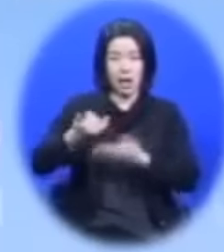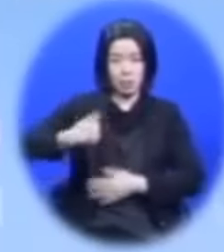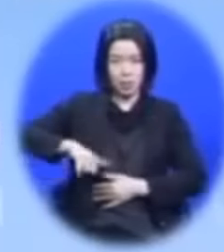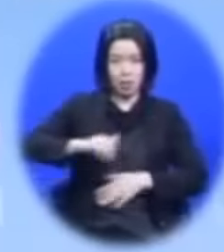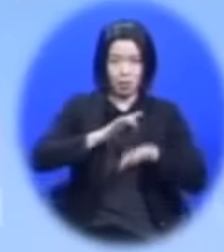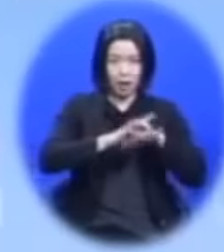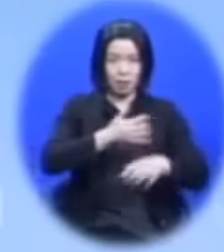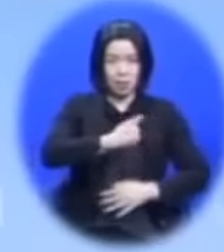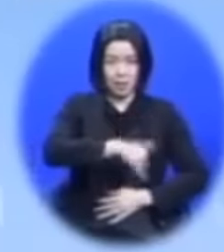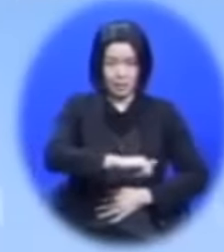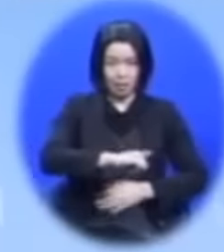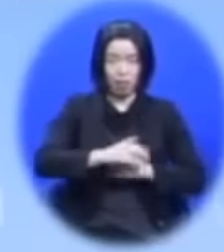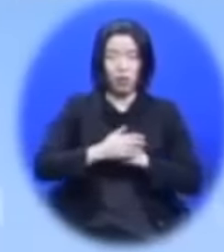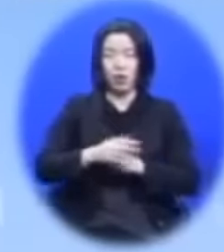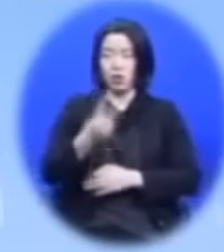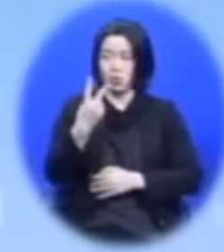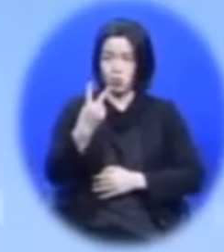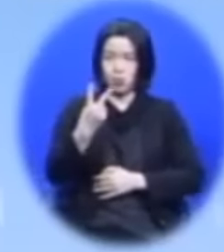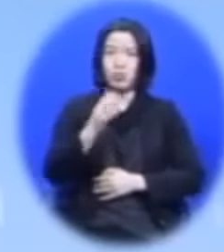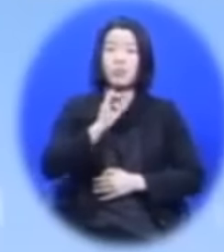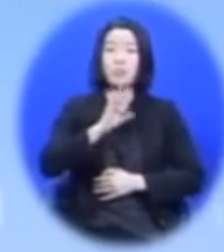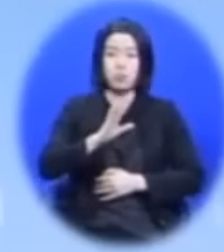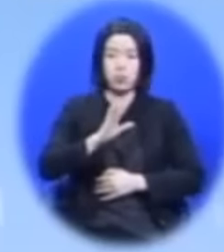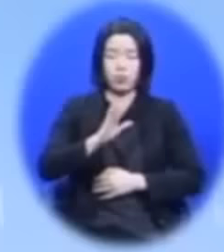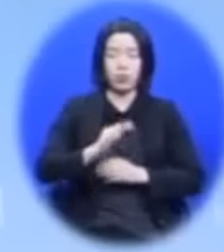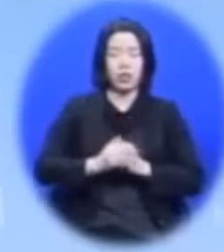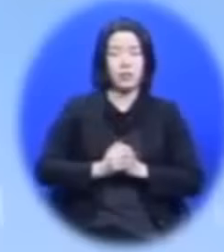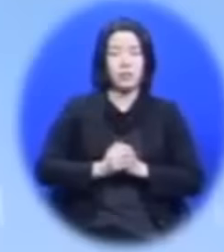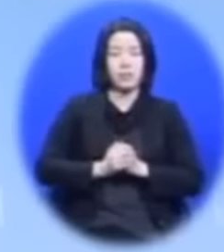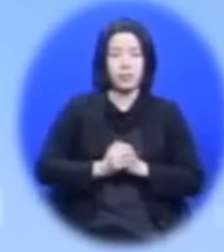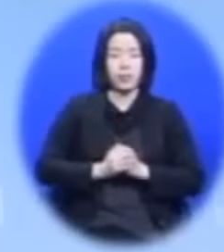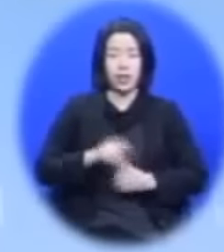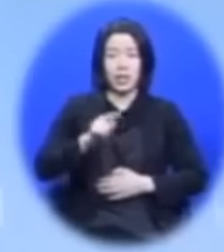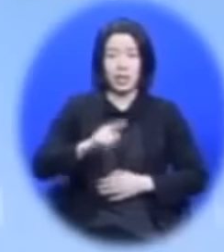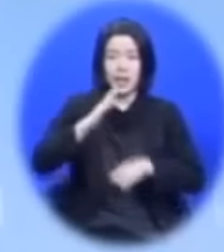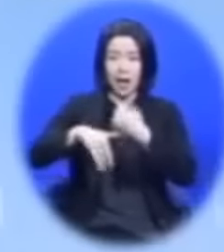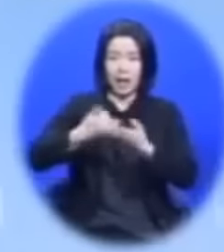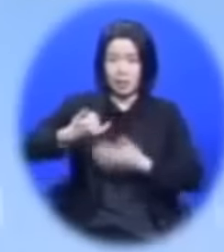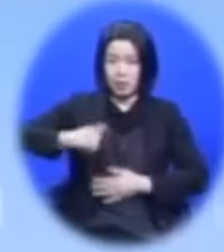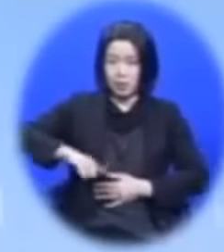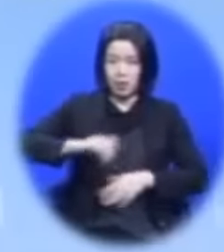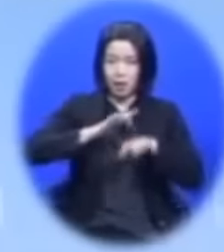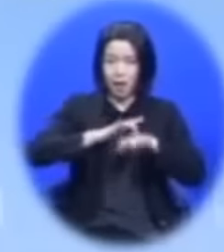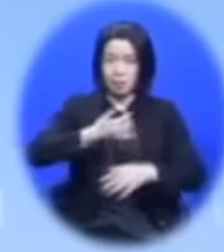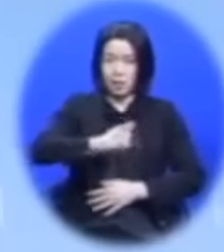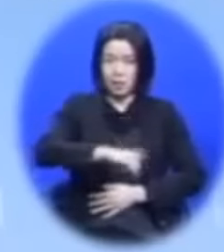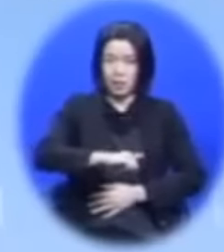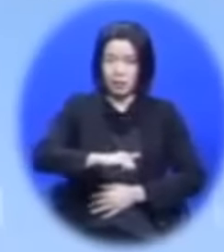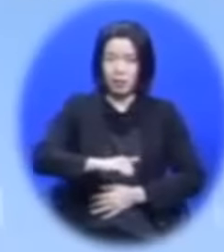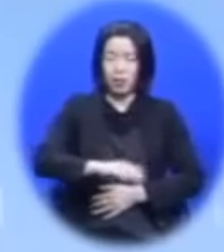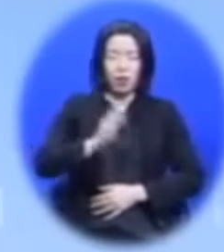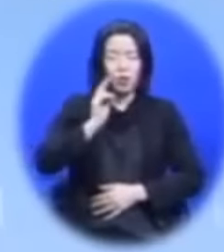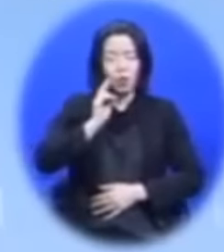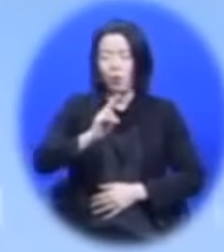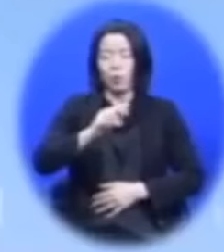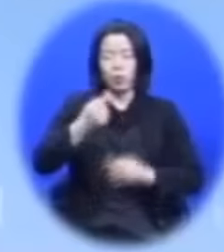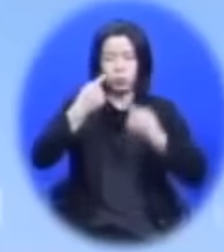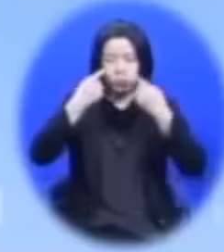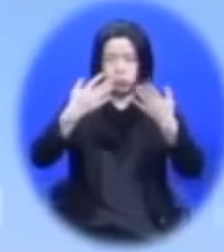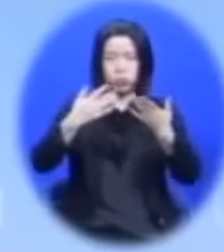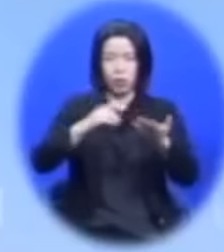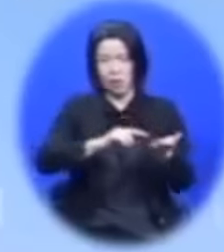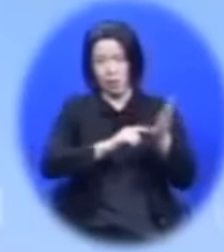악마의 자녀 둘밖에 없다는 것이고 이 하나님의 자녀와 악마의 자녀는 너무나 분명하게